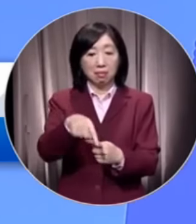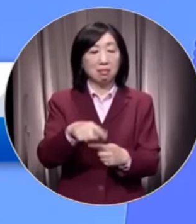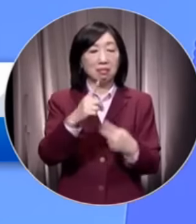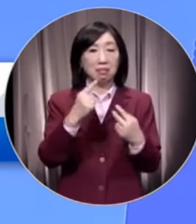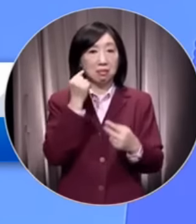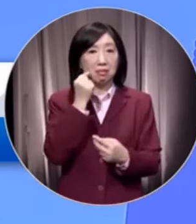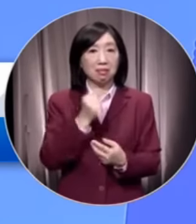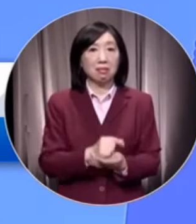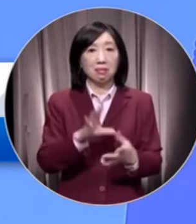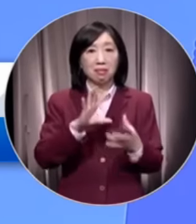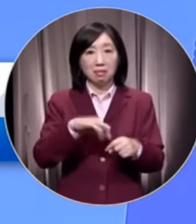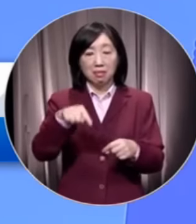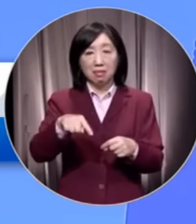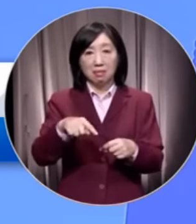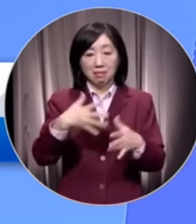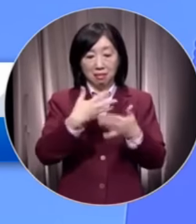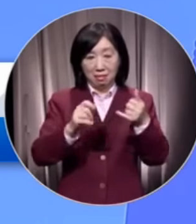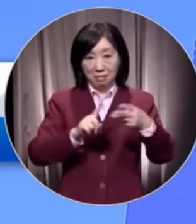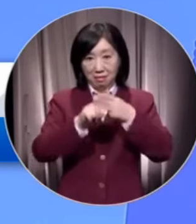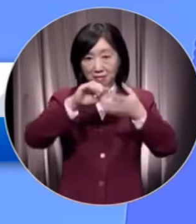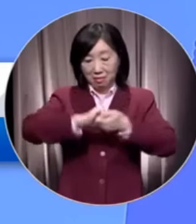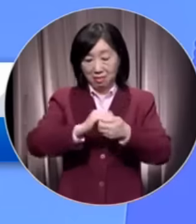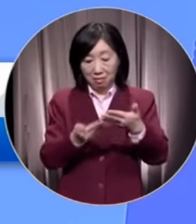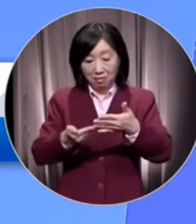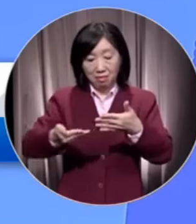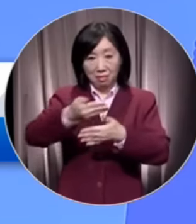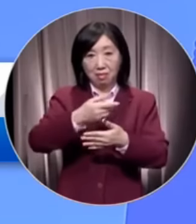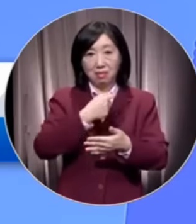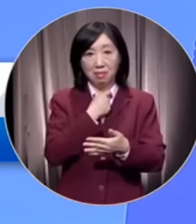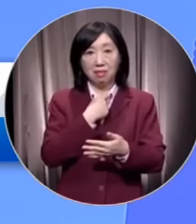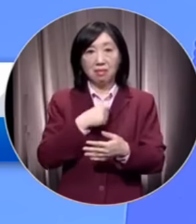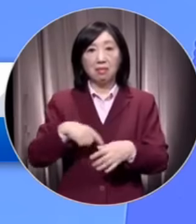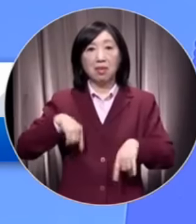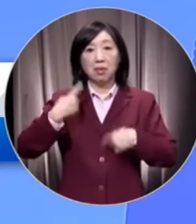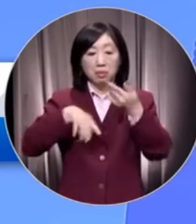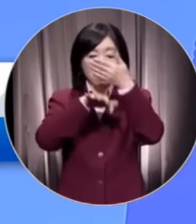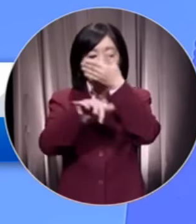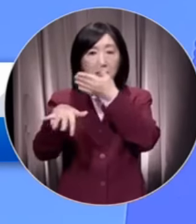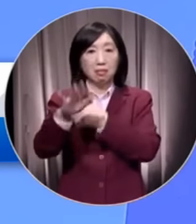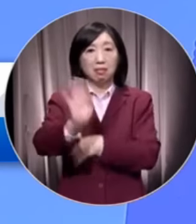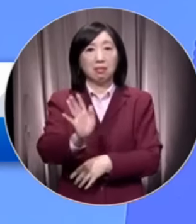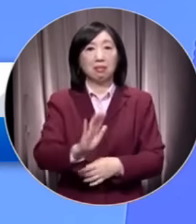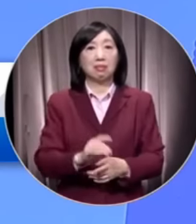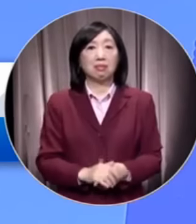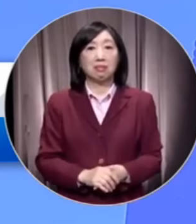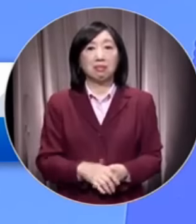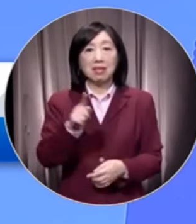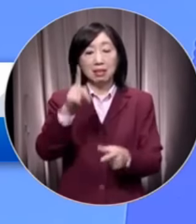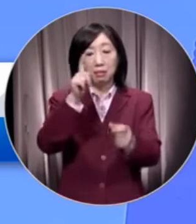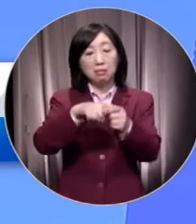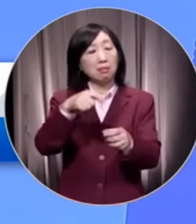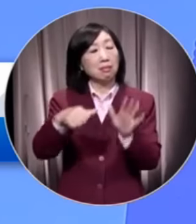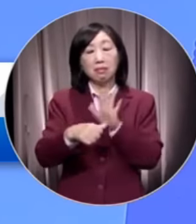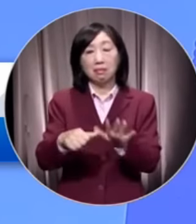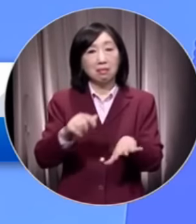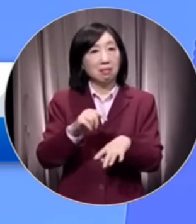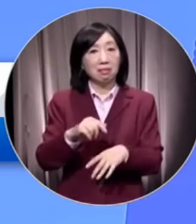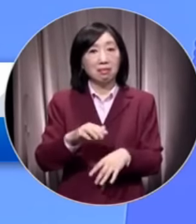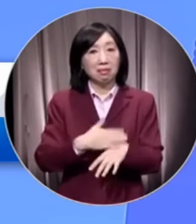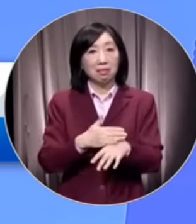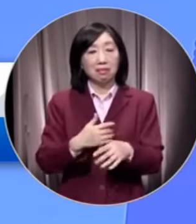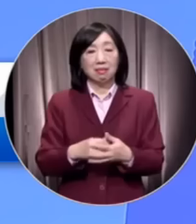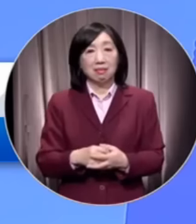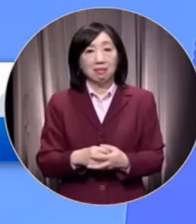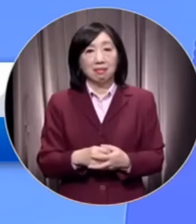政治要向上提升，用贴标签又抹黑某一个政党是不会达到目的的。国民党经